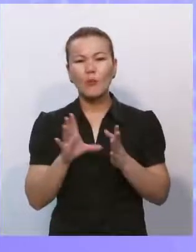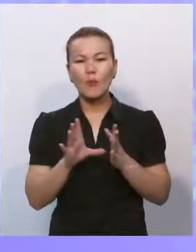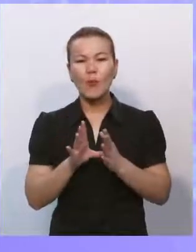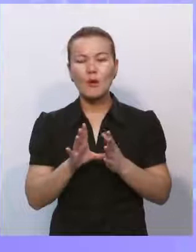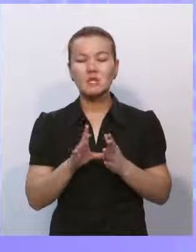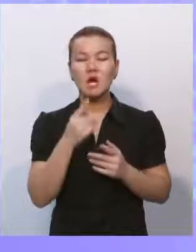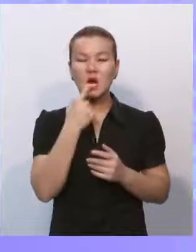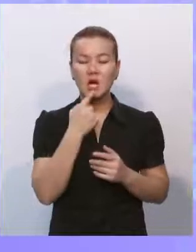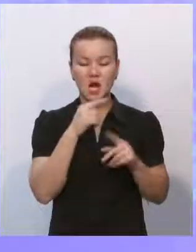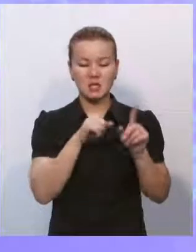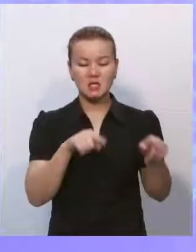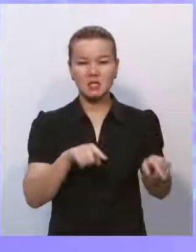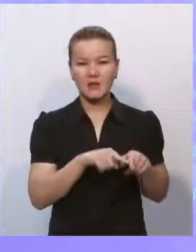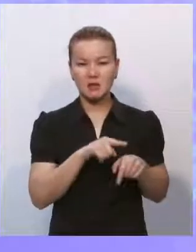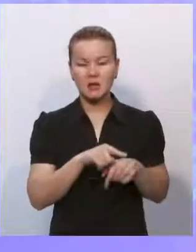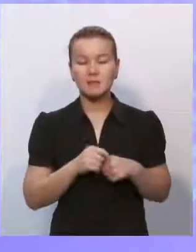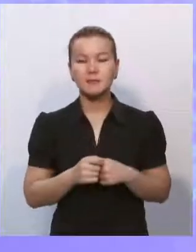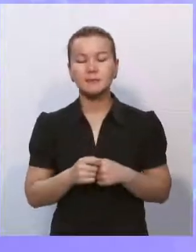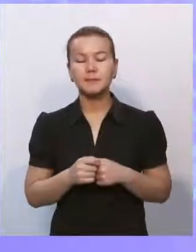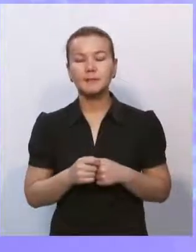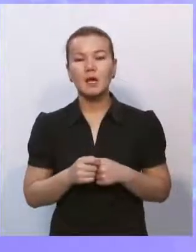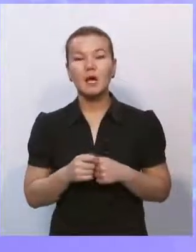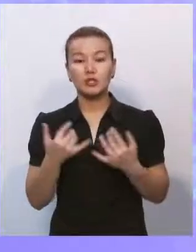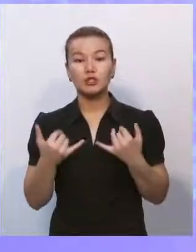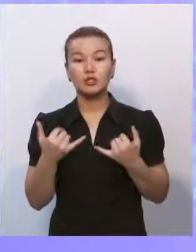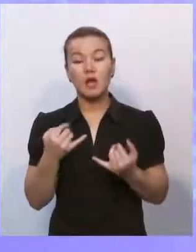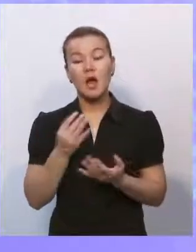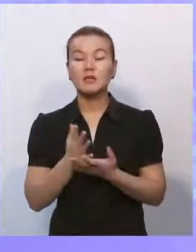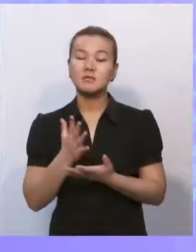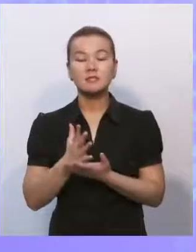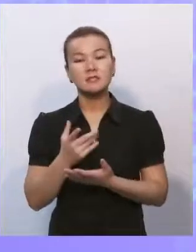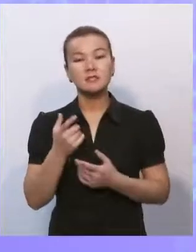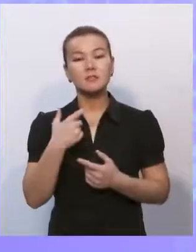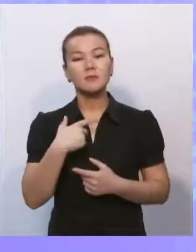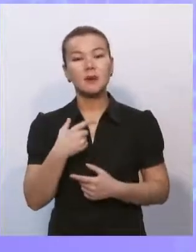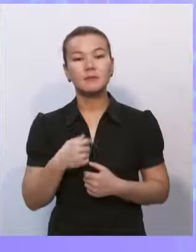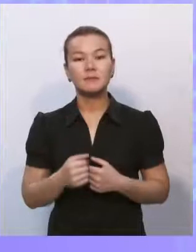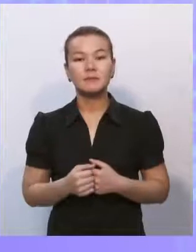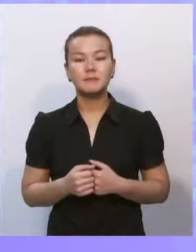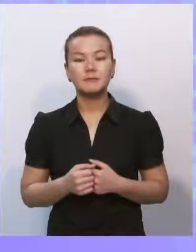красный квадратик и сейчас оцените себя